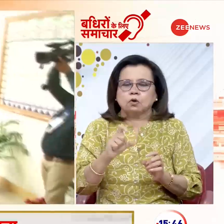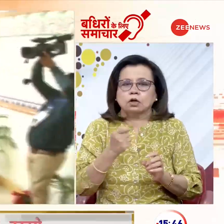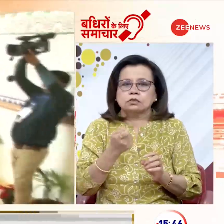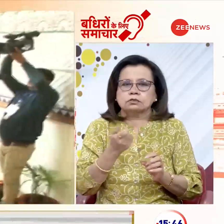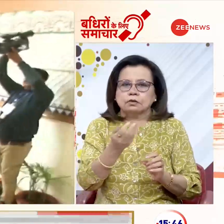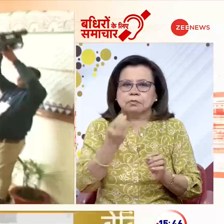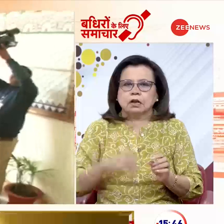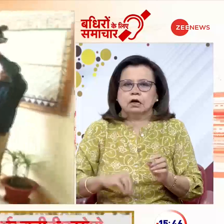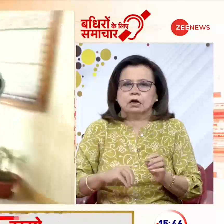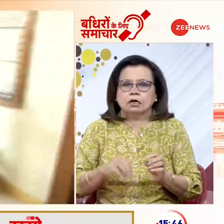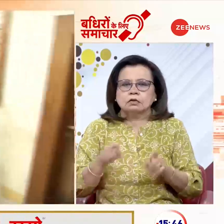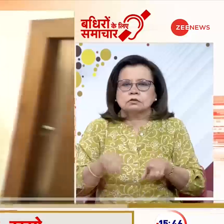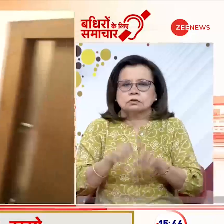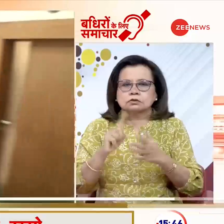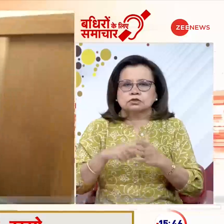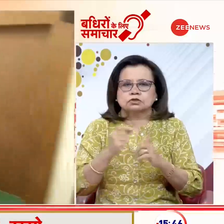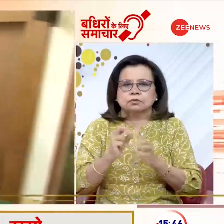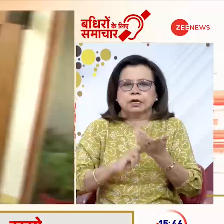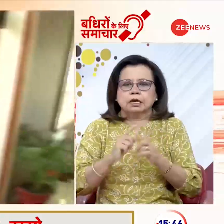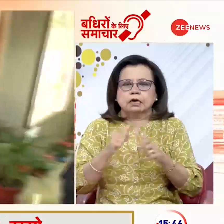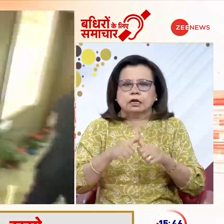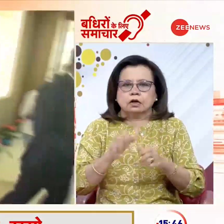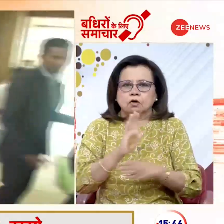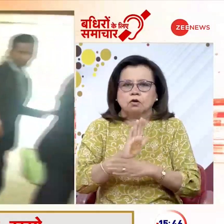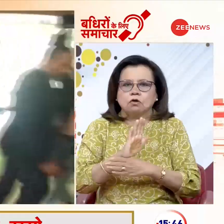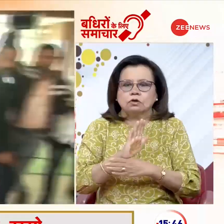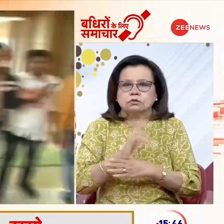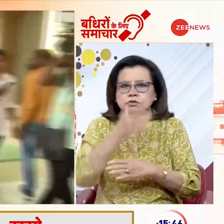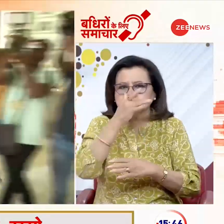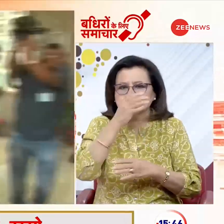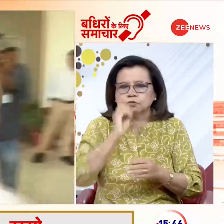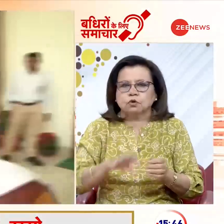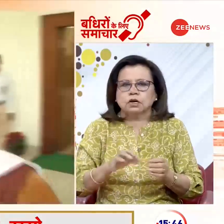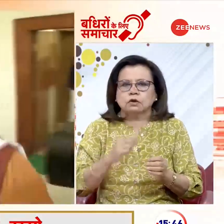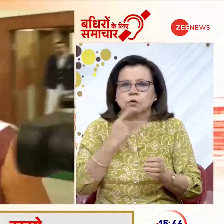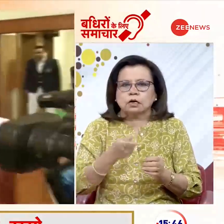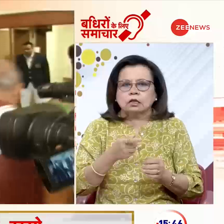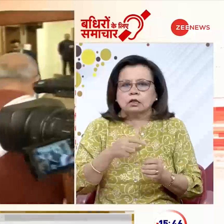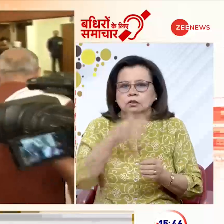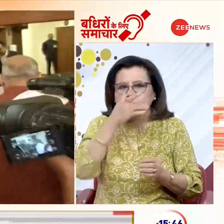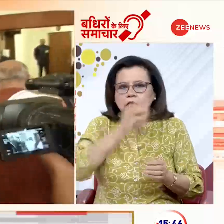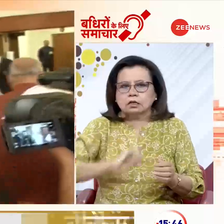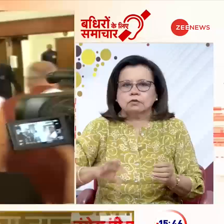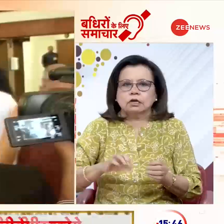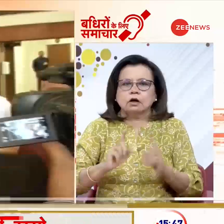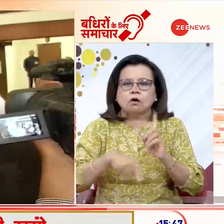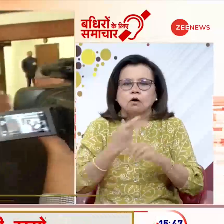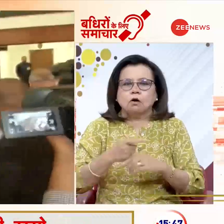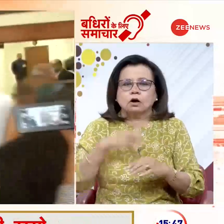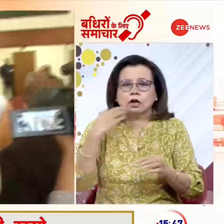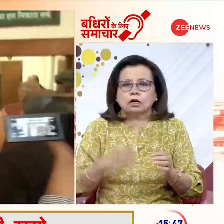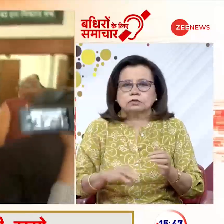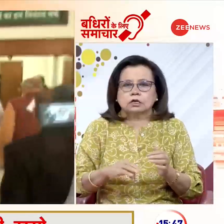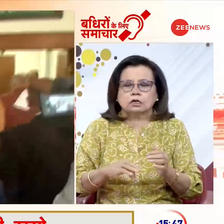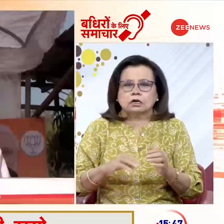किससे मिला। साथ ही जेपी नड्डा ने कांग्रेस को झूठ बोलने वाली, धोखा देने वाली